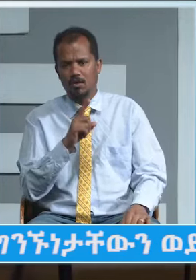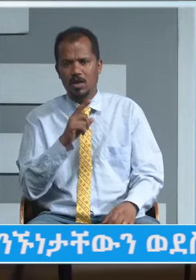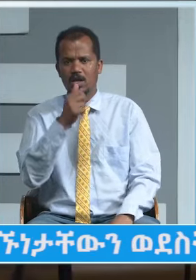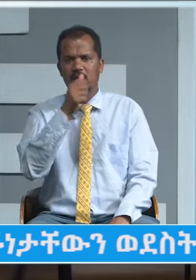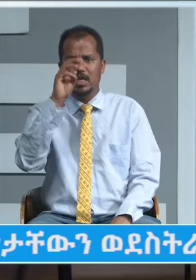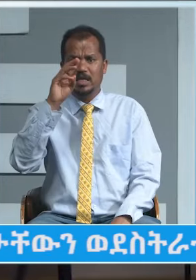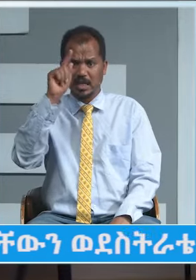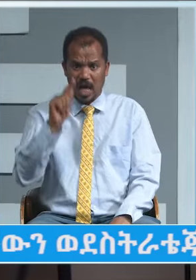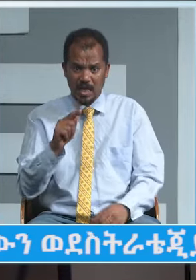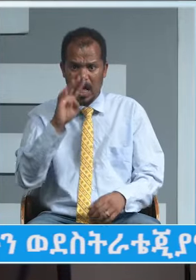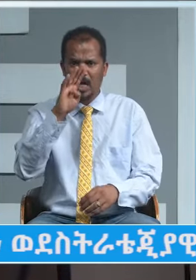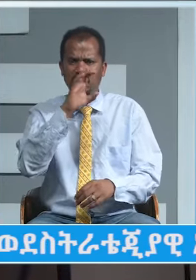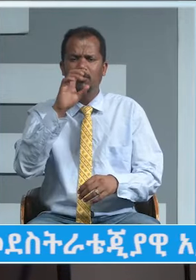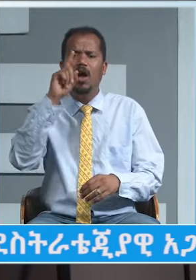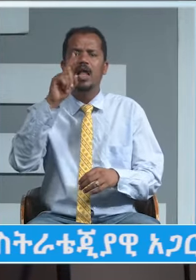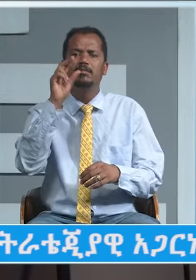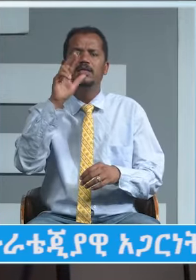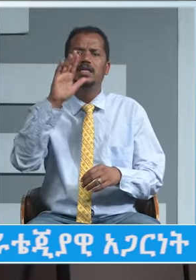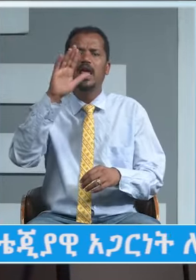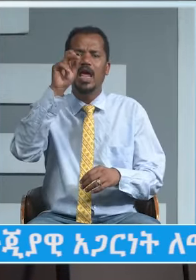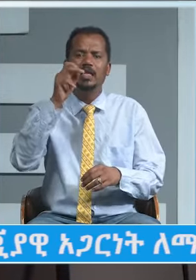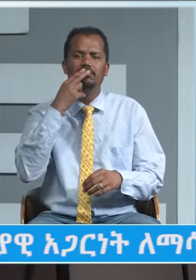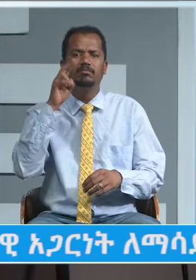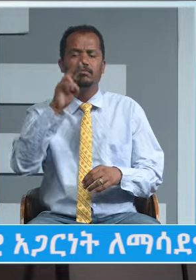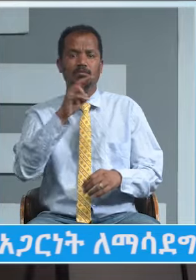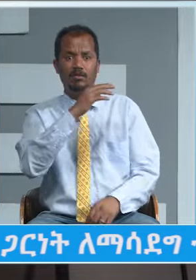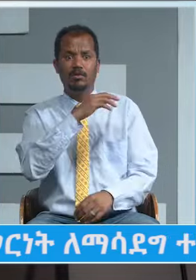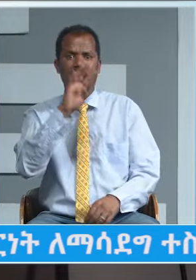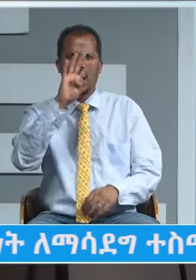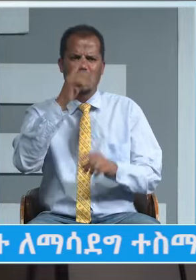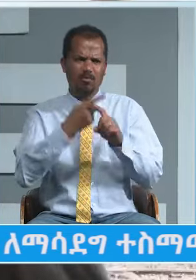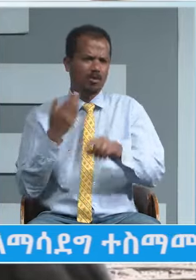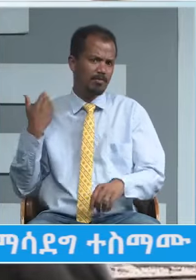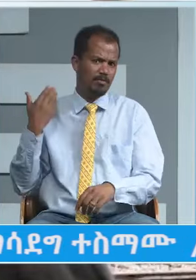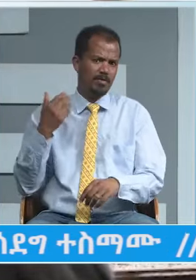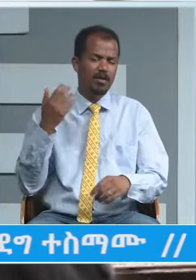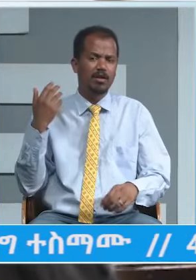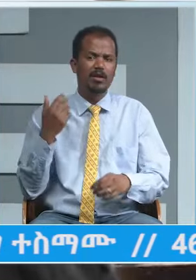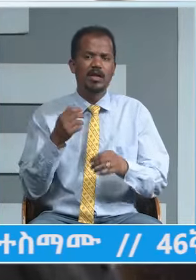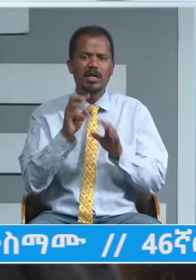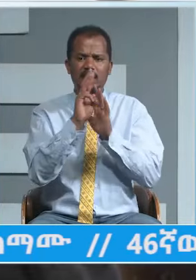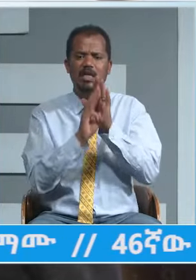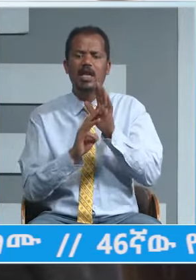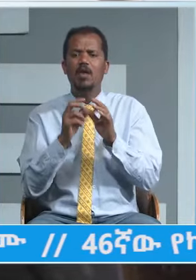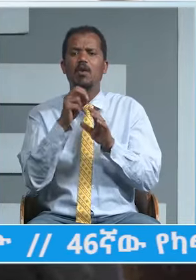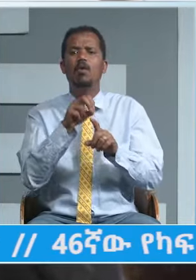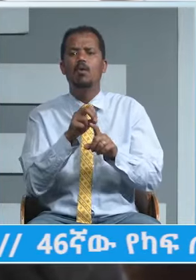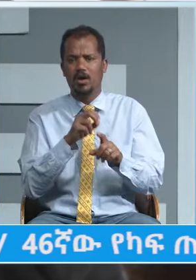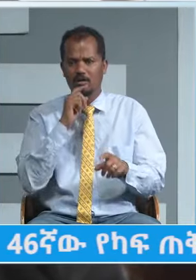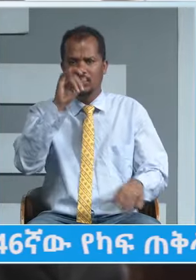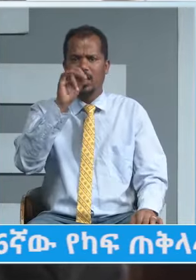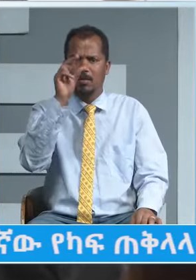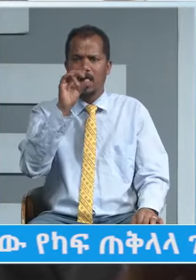ነው። ኮሎኔል ኤሳን ዳክሳ የ401ኛ ብርጌድ አዛዥ ሆኖ የተሾመው ከአራት ወራት በፊት ባሳለፍነው ሰኔ ወር